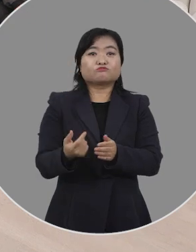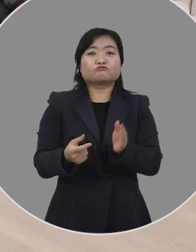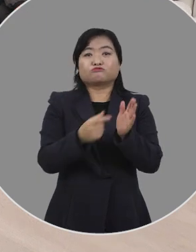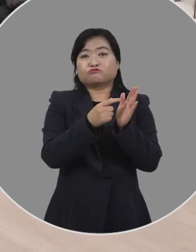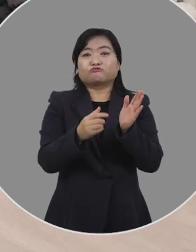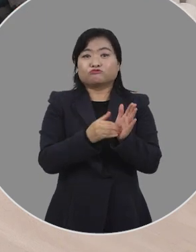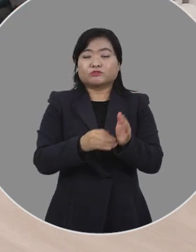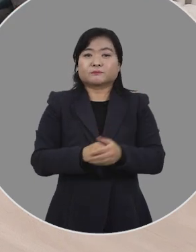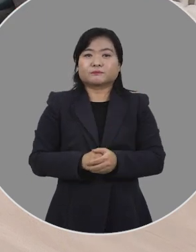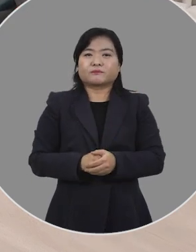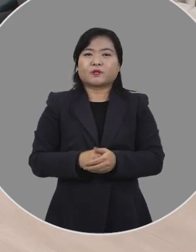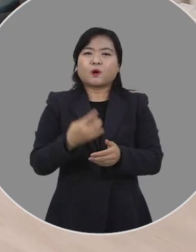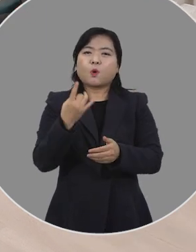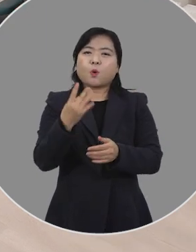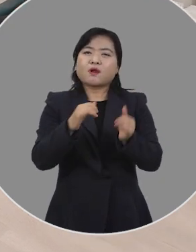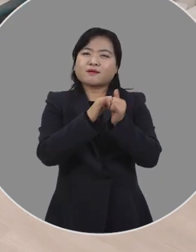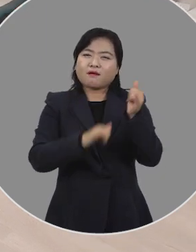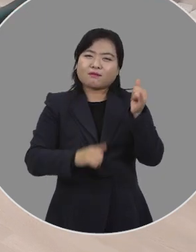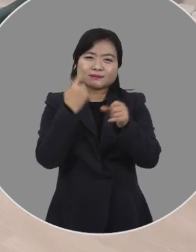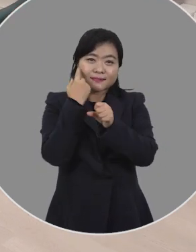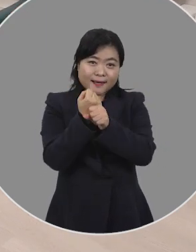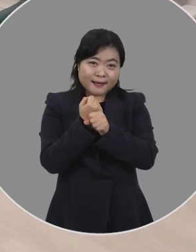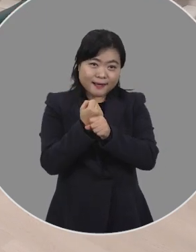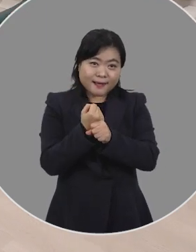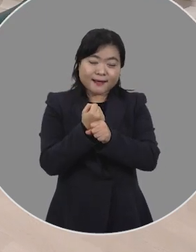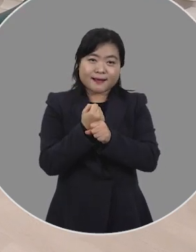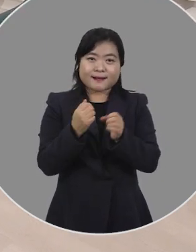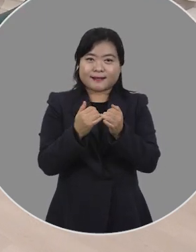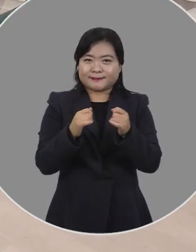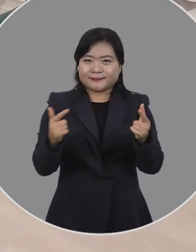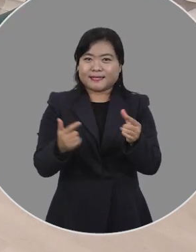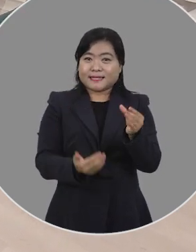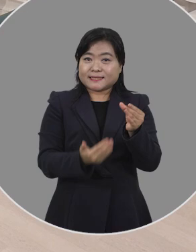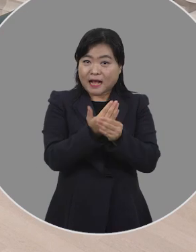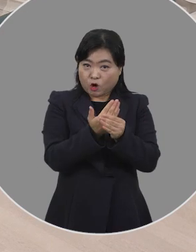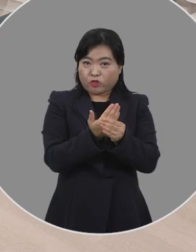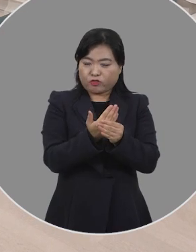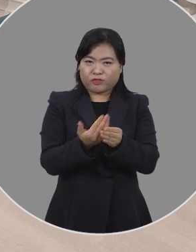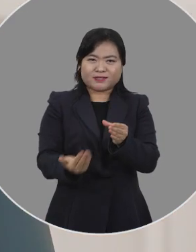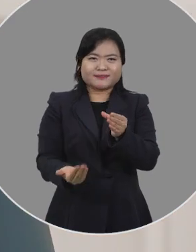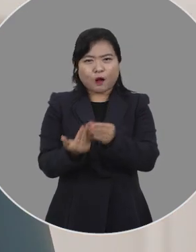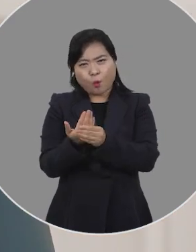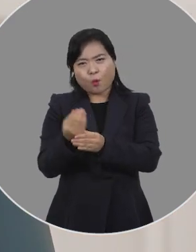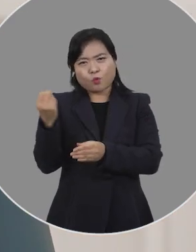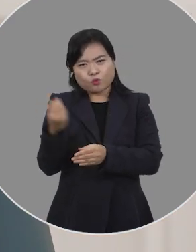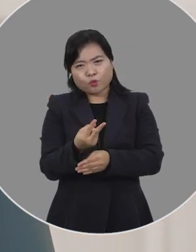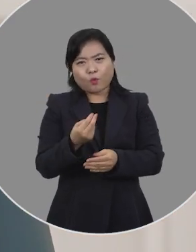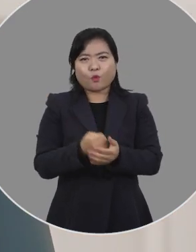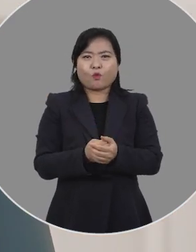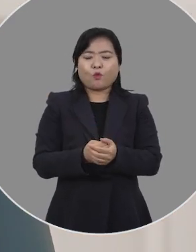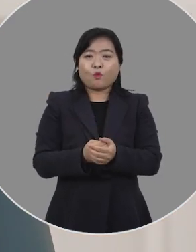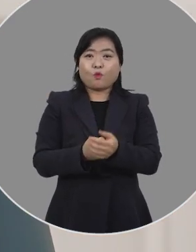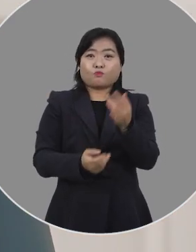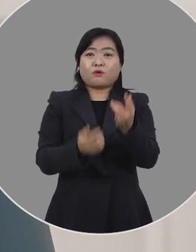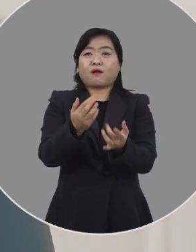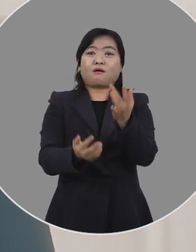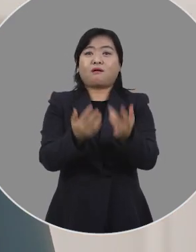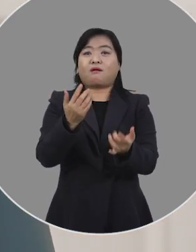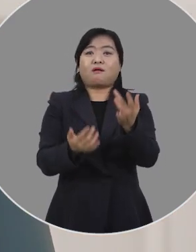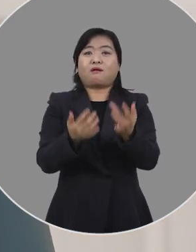질문을 올렸습니다. 원래 역사가들이 사건 사고 그다음에 그 불난